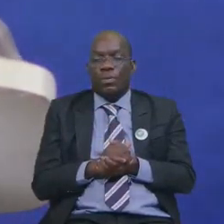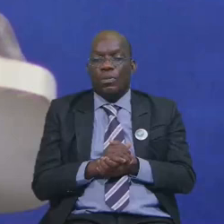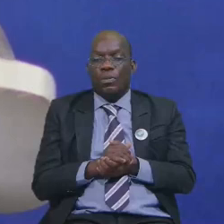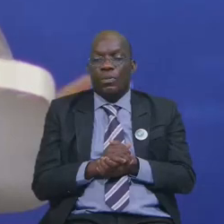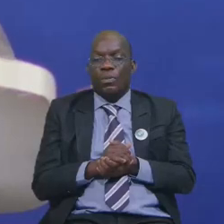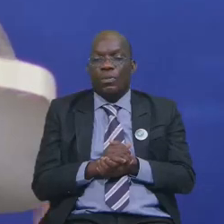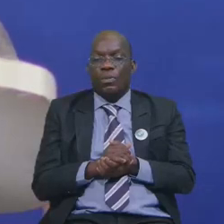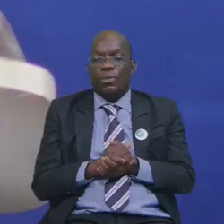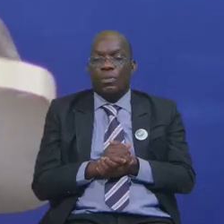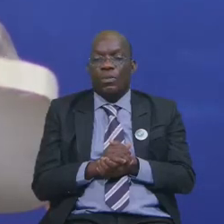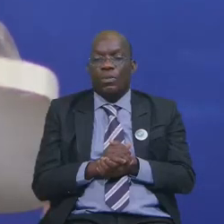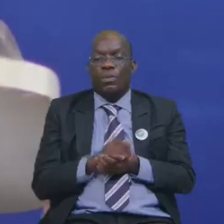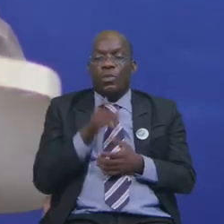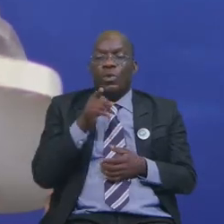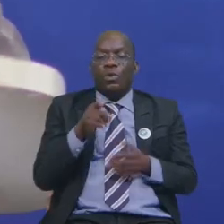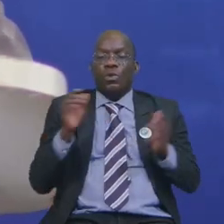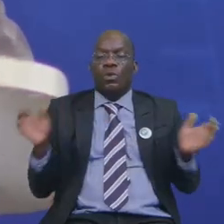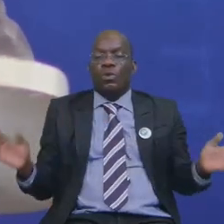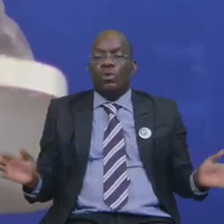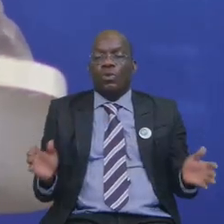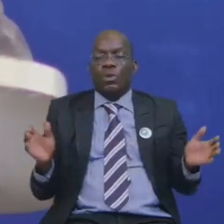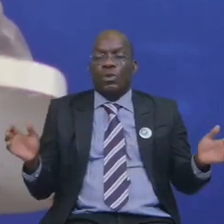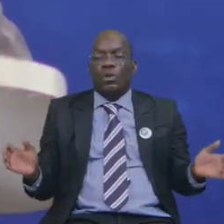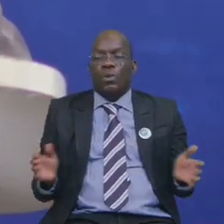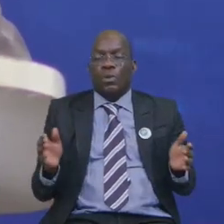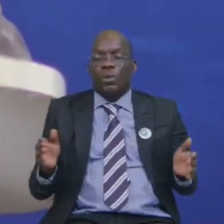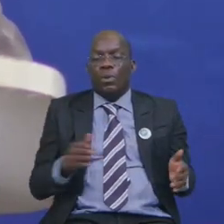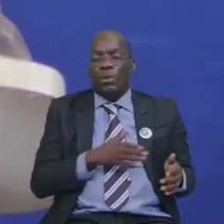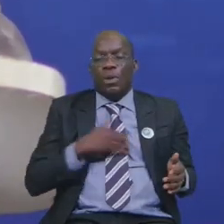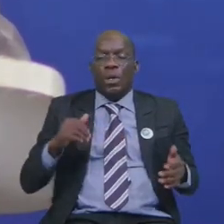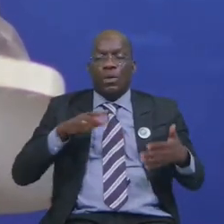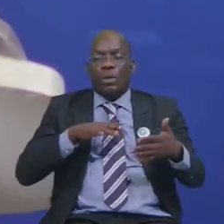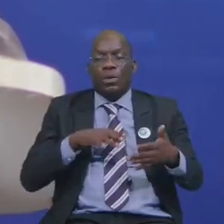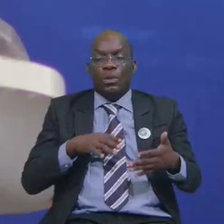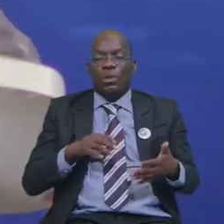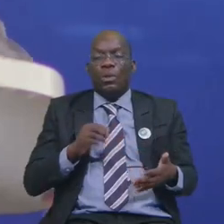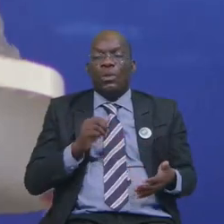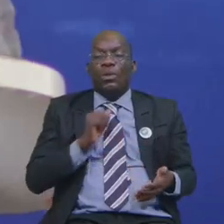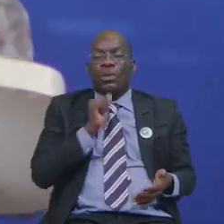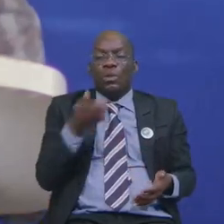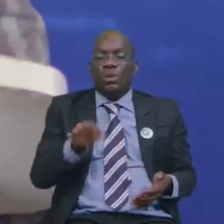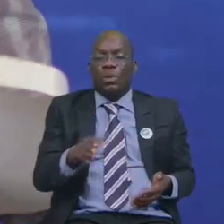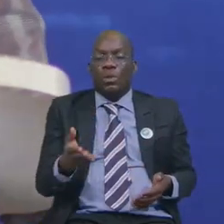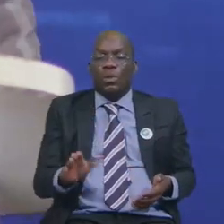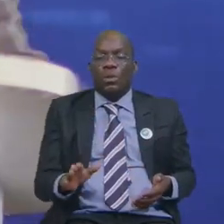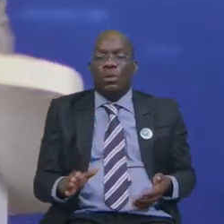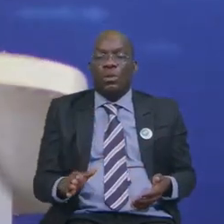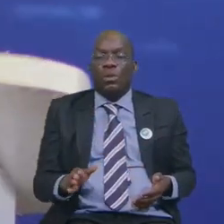de vous motiver le subordonné instable de façon transformationnelle